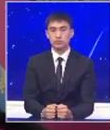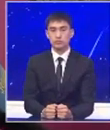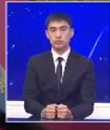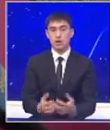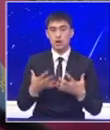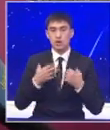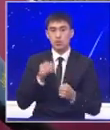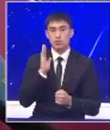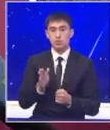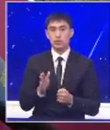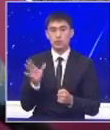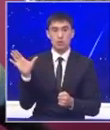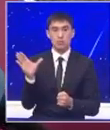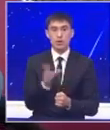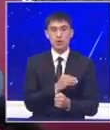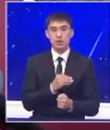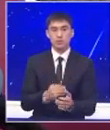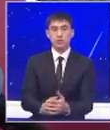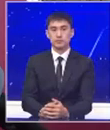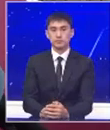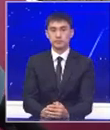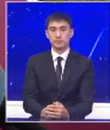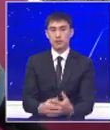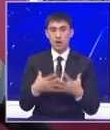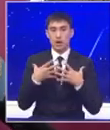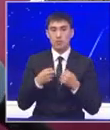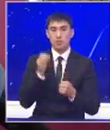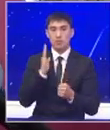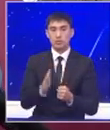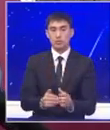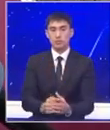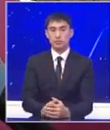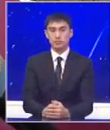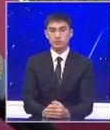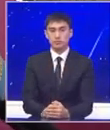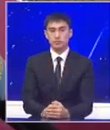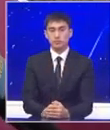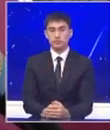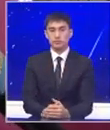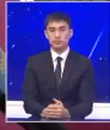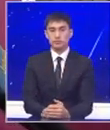Аман болыңдар. Бәріңде аман болыңдар.